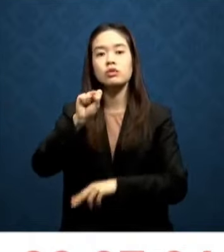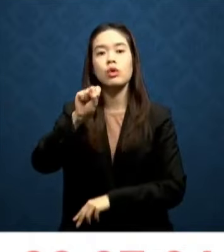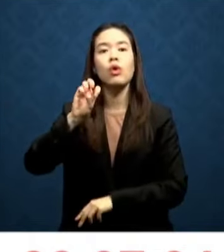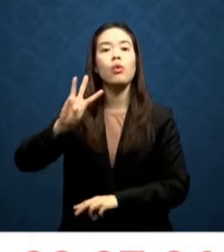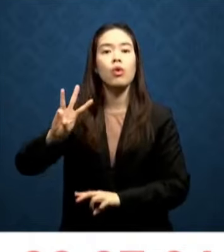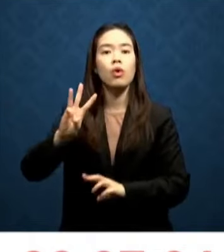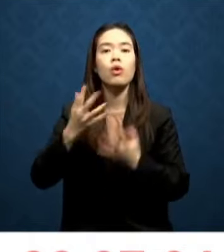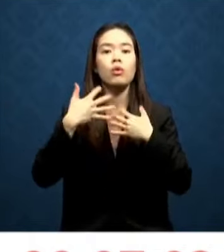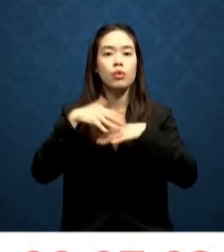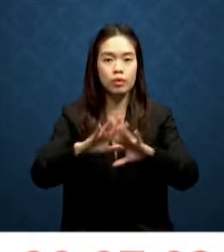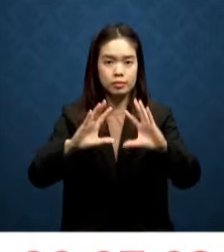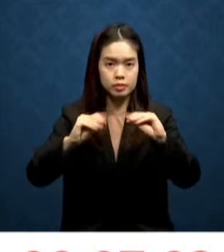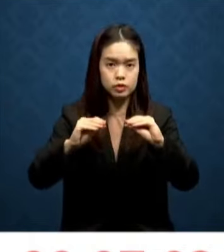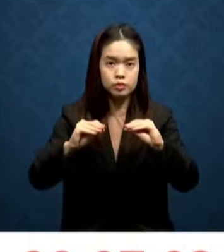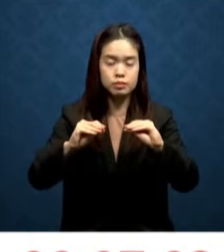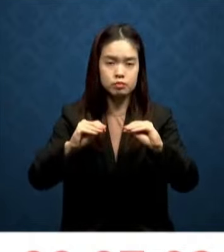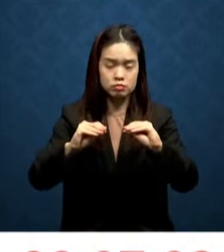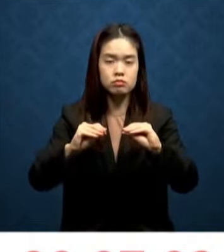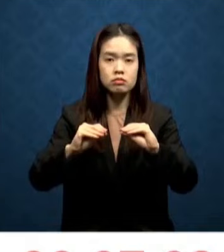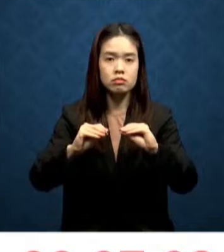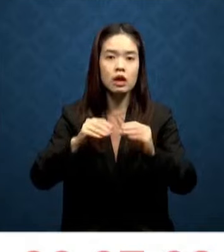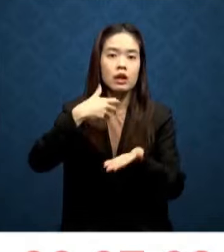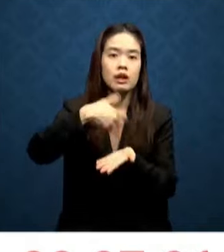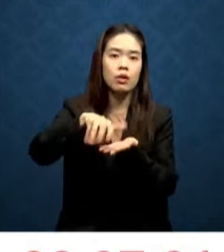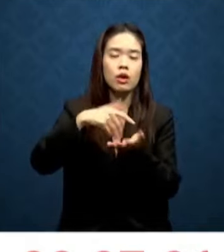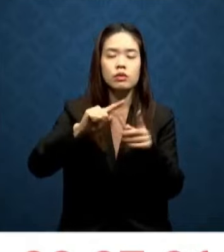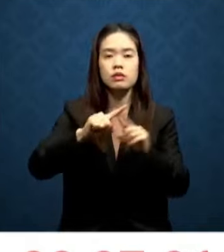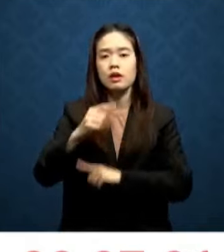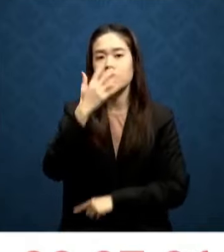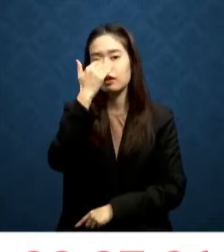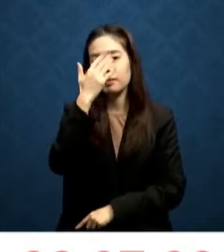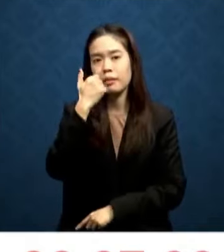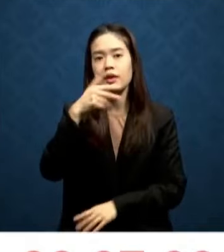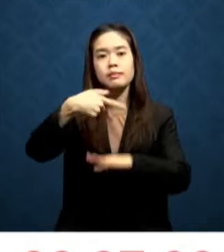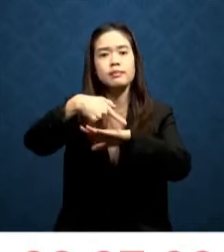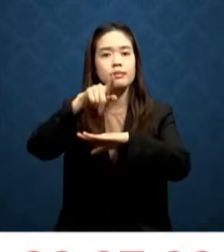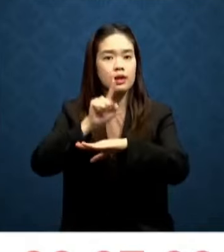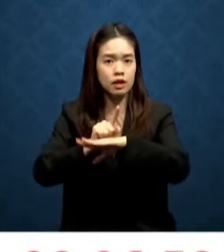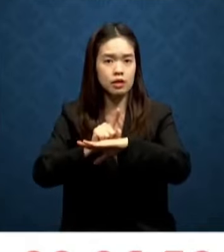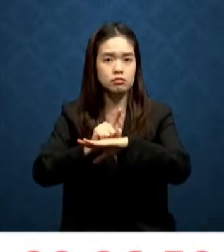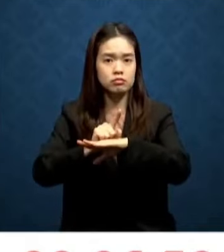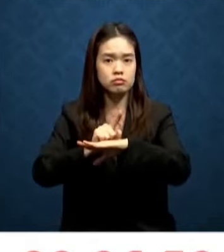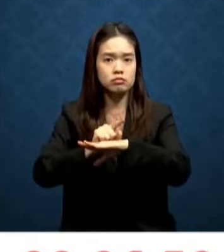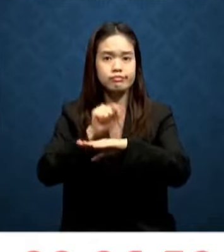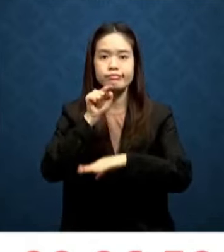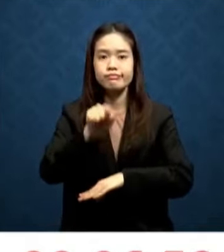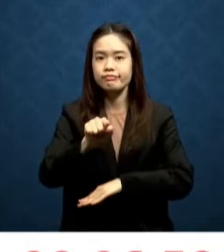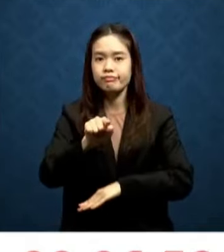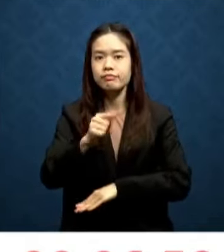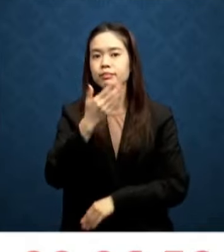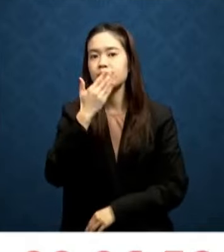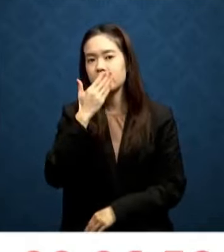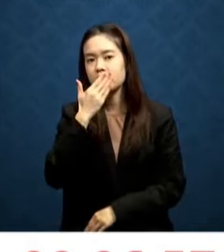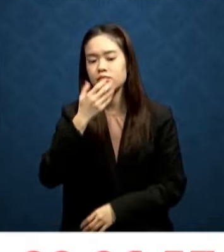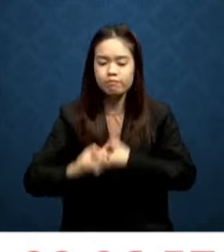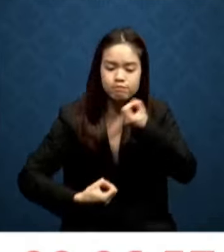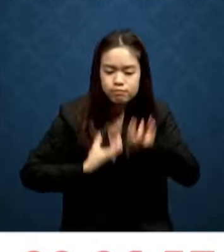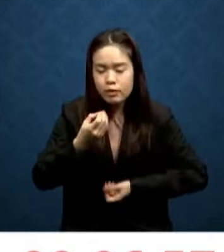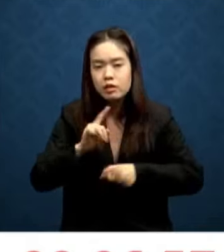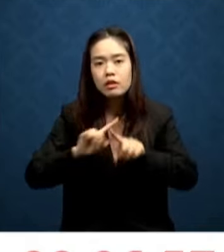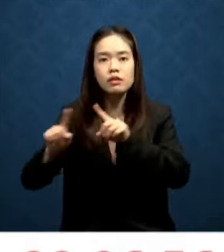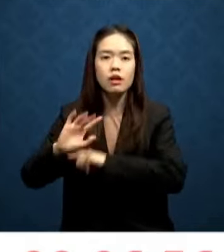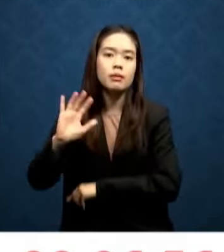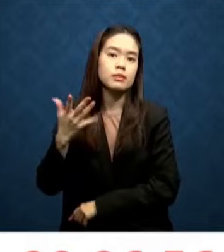เดือดร้อนของเขามานำเสนอแล้วเหตุใดท่านประธานจึงไม่อนุญาตให้มีการนำเส